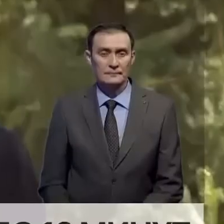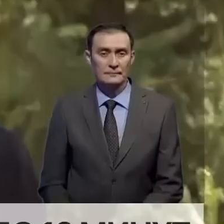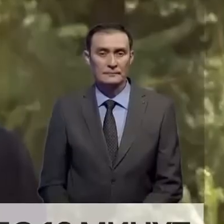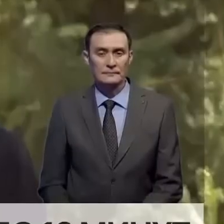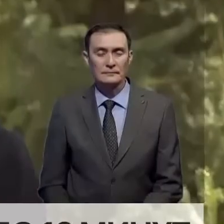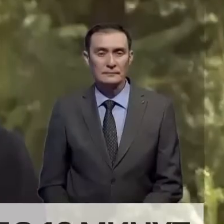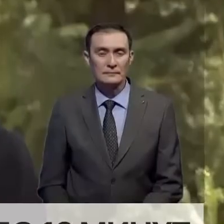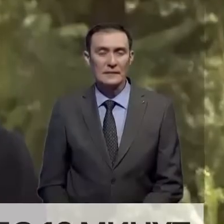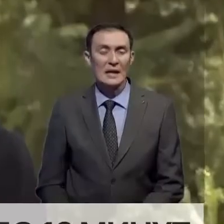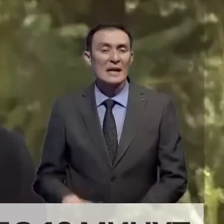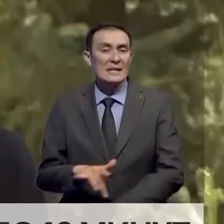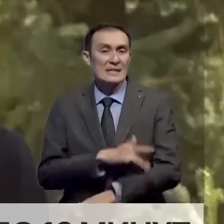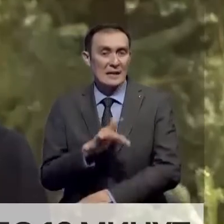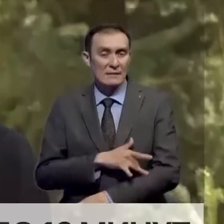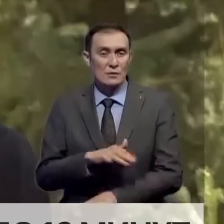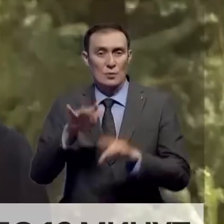Сервис